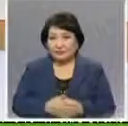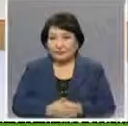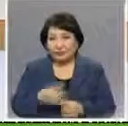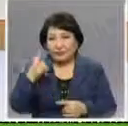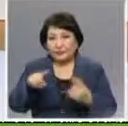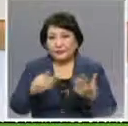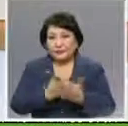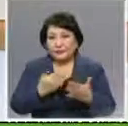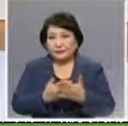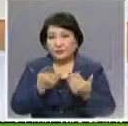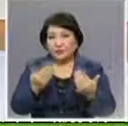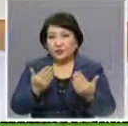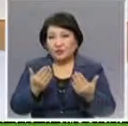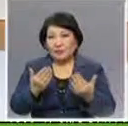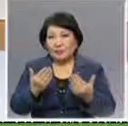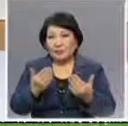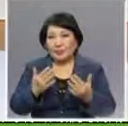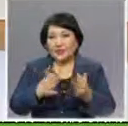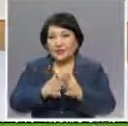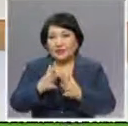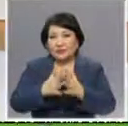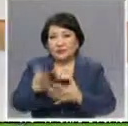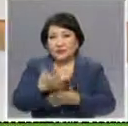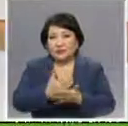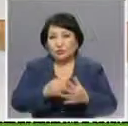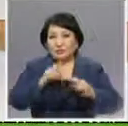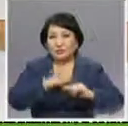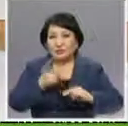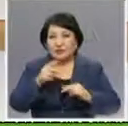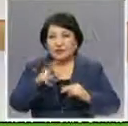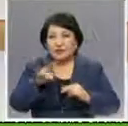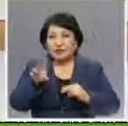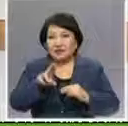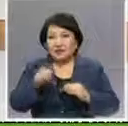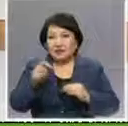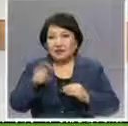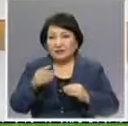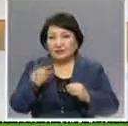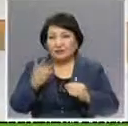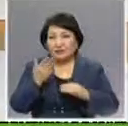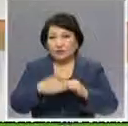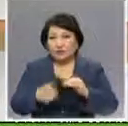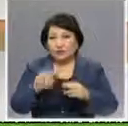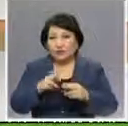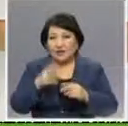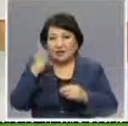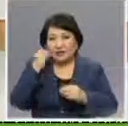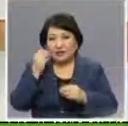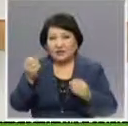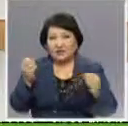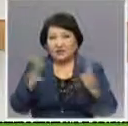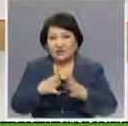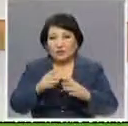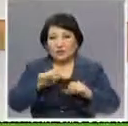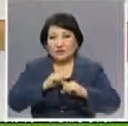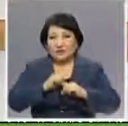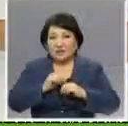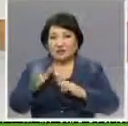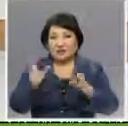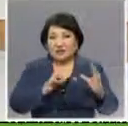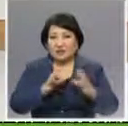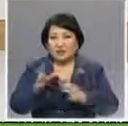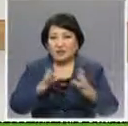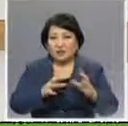Өзге жаңалықтар. Бүгіндері екпе егу жұмысына 1 миллиард теңгеден астам қаржы бөлінген. Бұл туралы Алматыда бас қосқан денсаулық сақтау